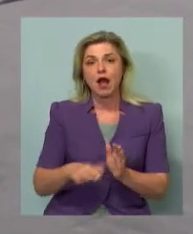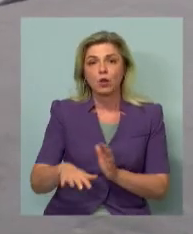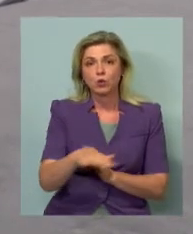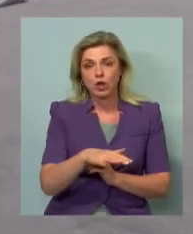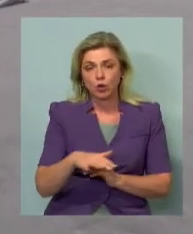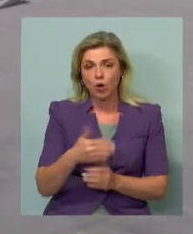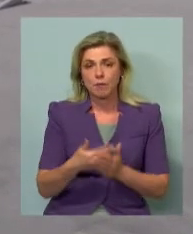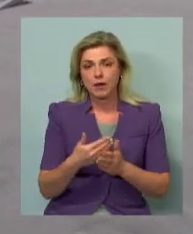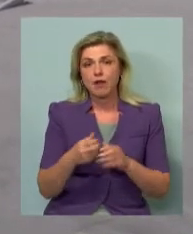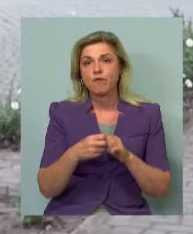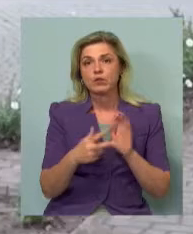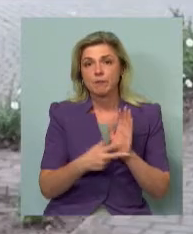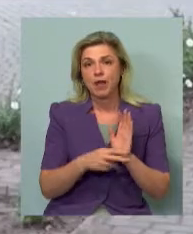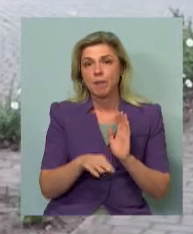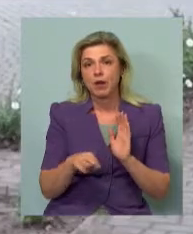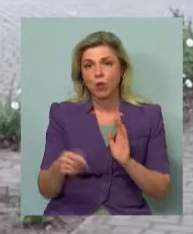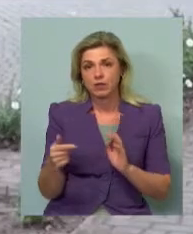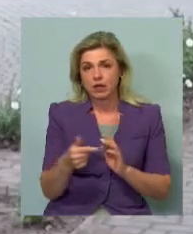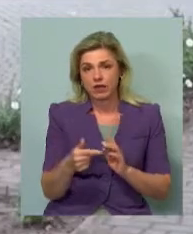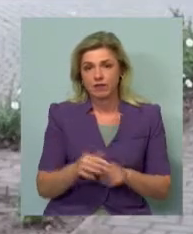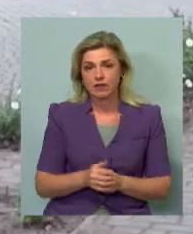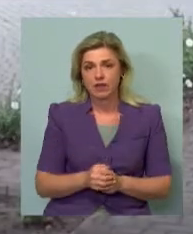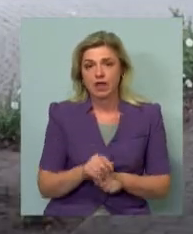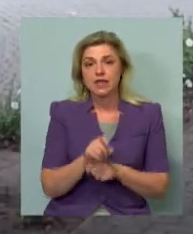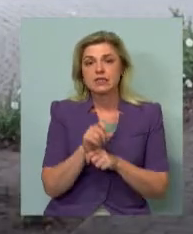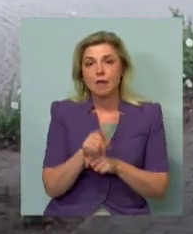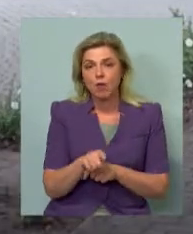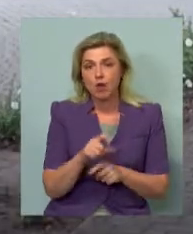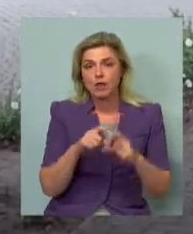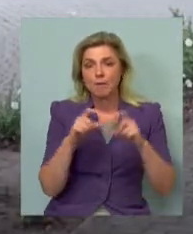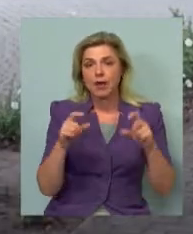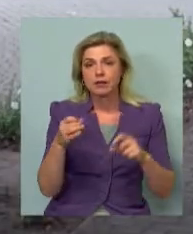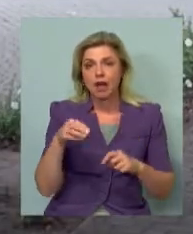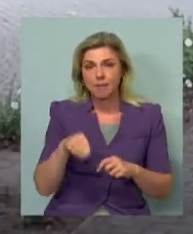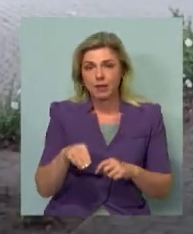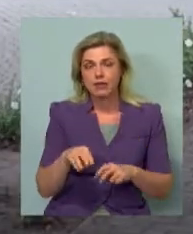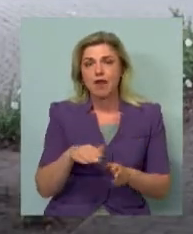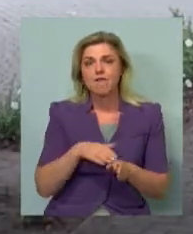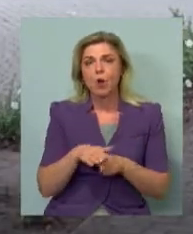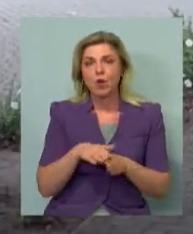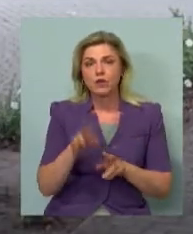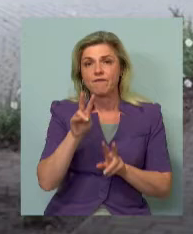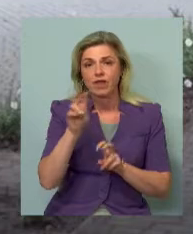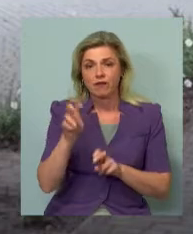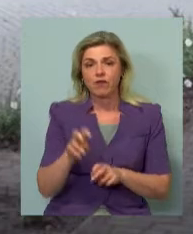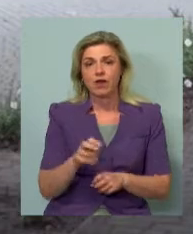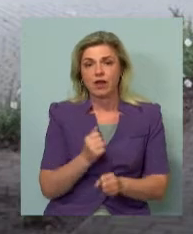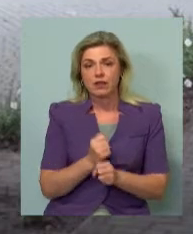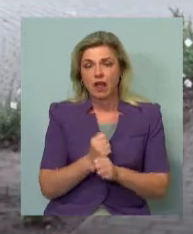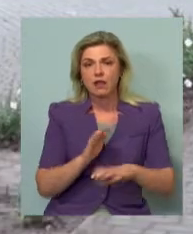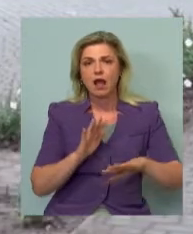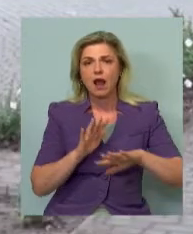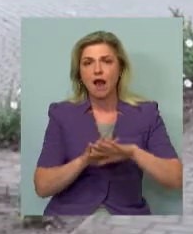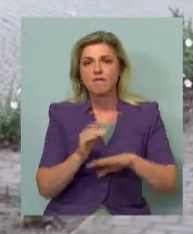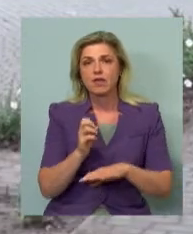понад 18 мільйонів гривень. Замовник, тобто департамент з підрядником, для себе виробили план графік робіт, з